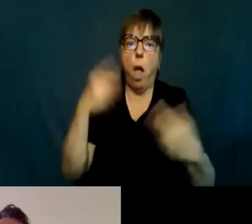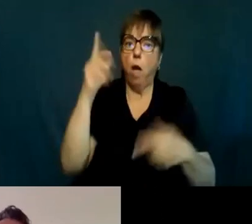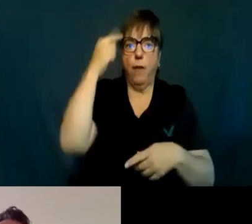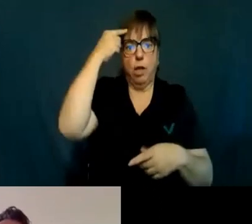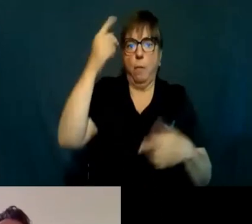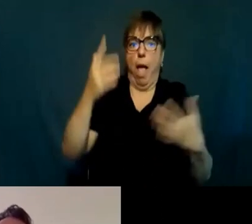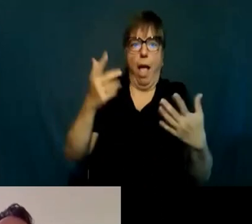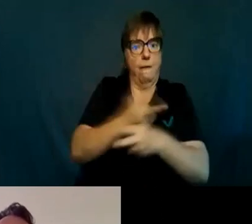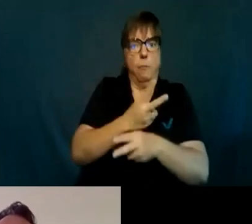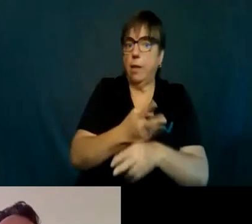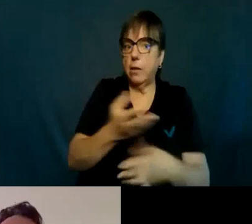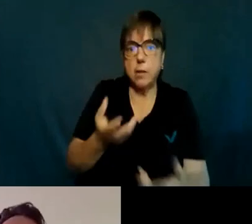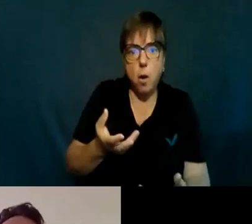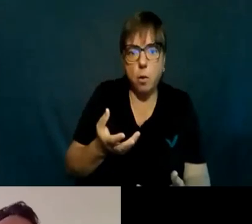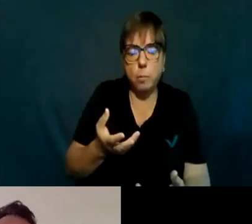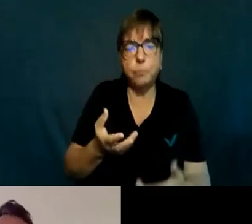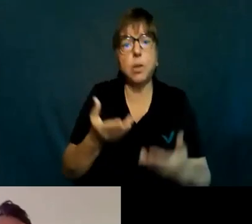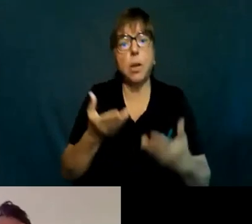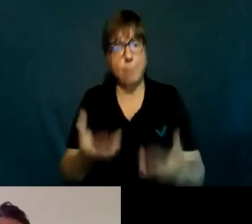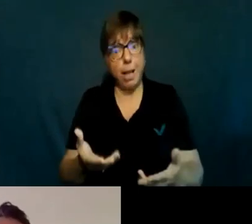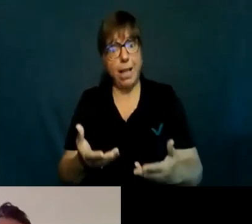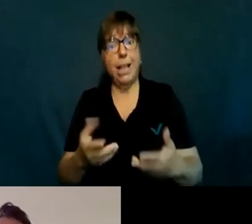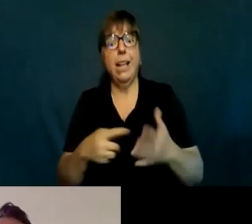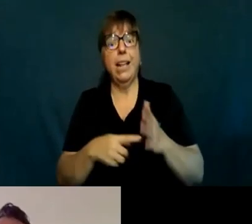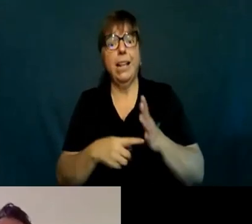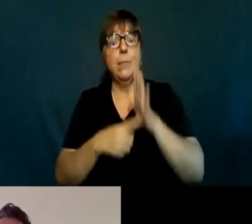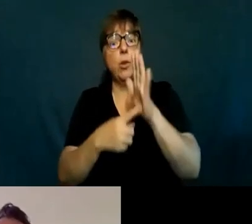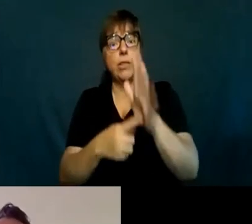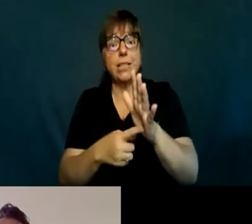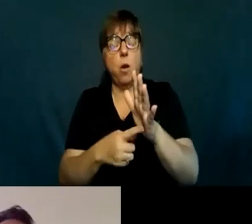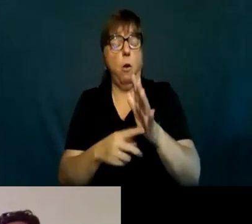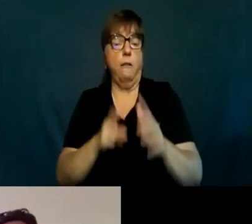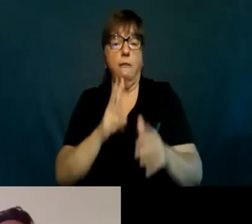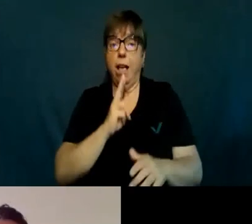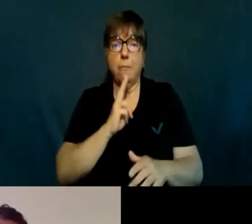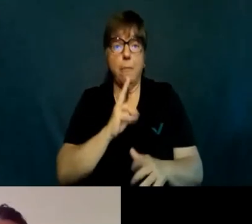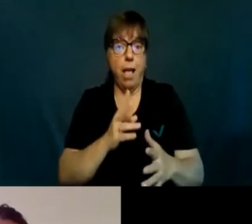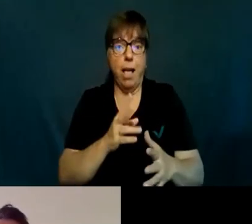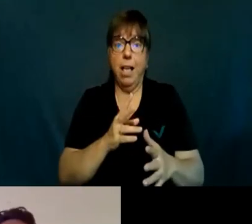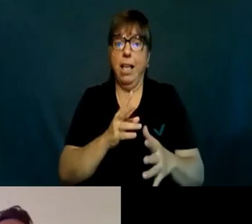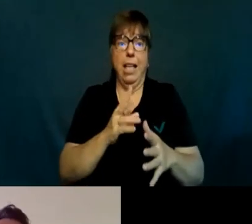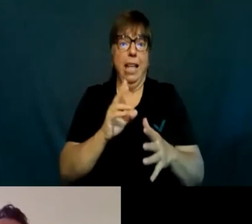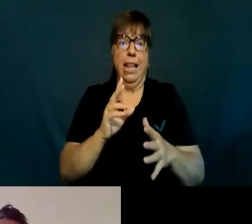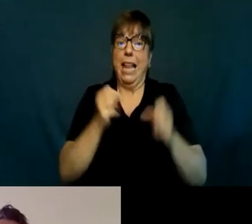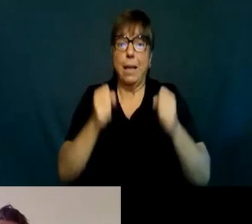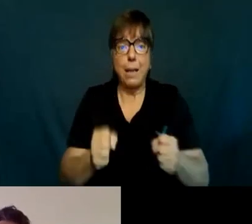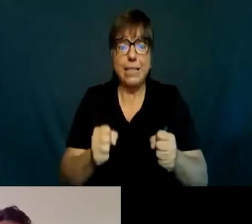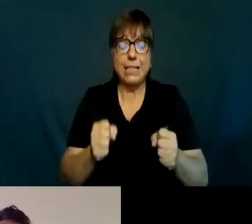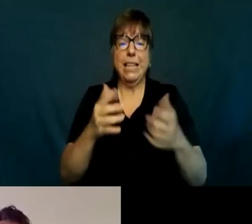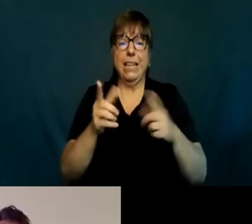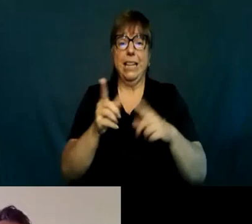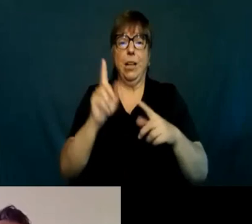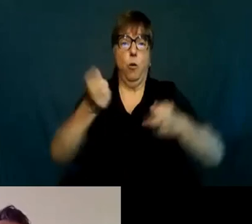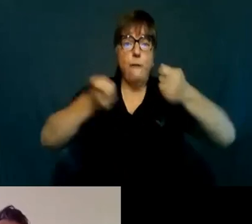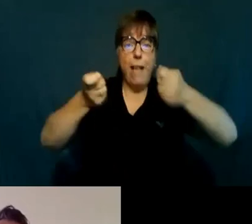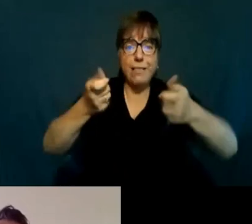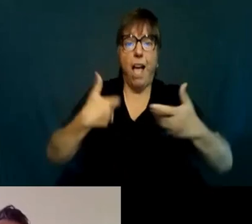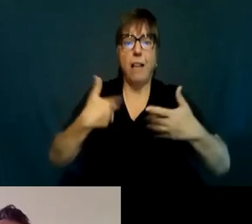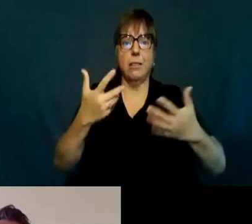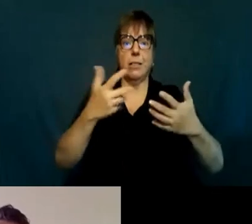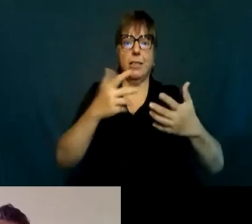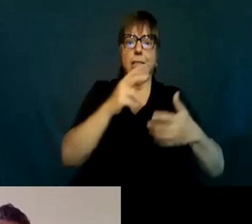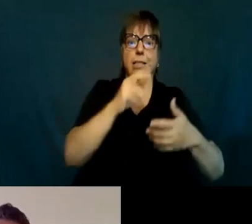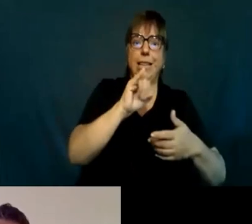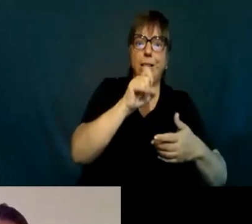appeler, je pense, une démonstration spectaculaire de la capacité de gouvernance des Premières Nations, des Inuits et des Métis dans cette situation